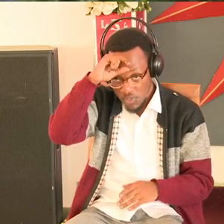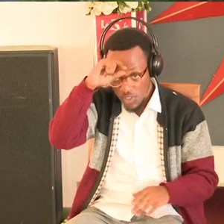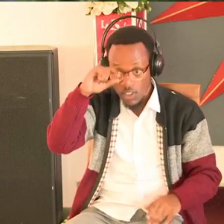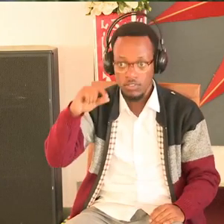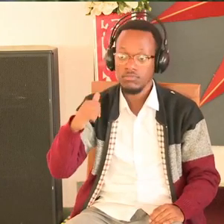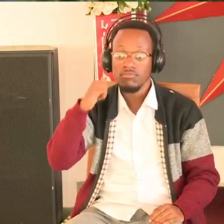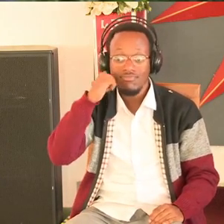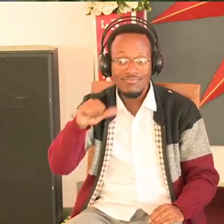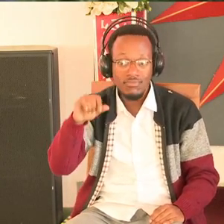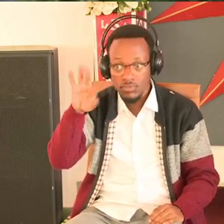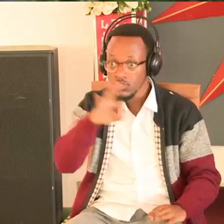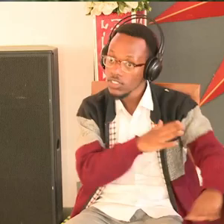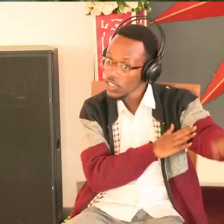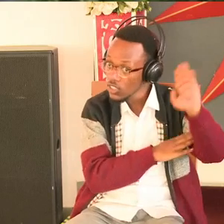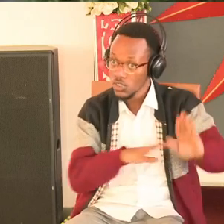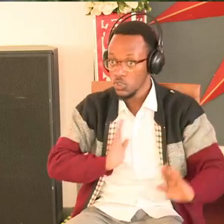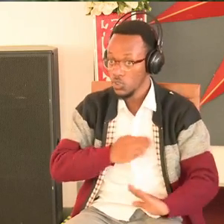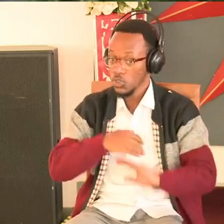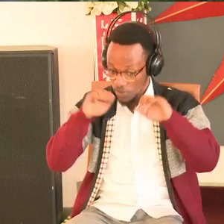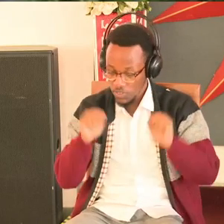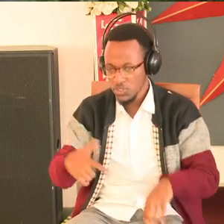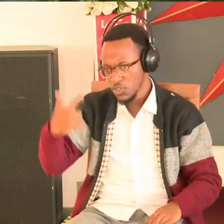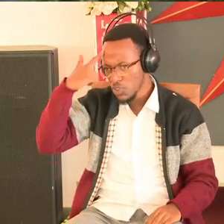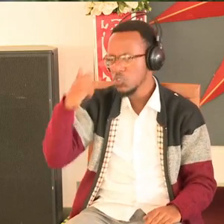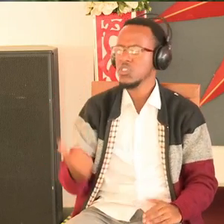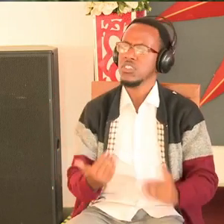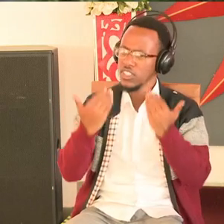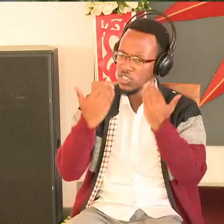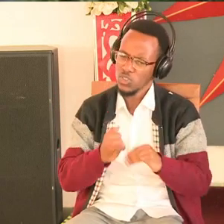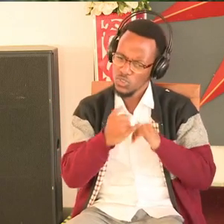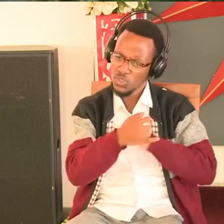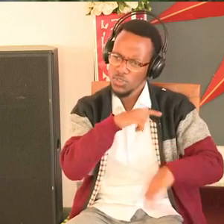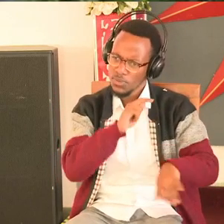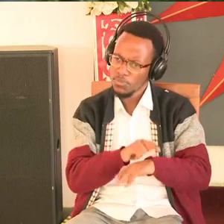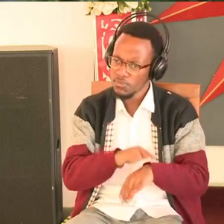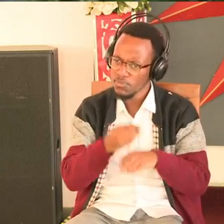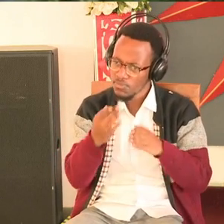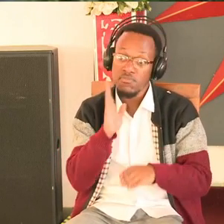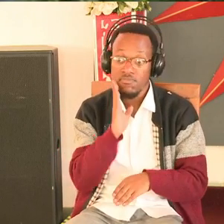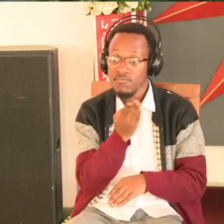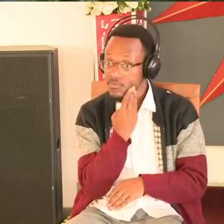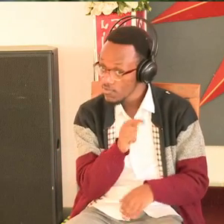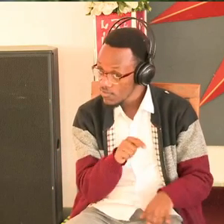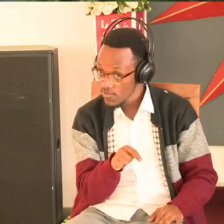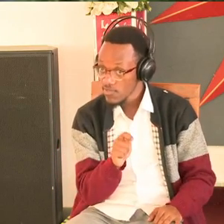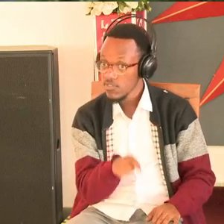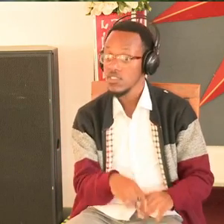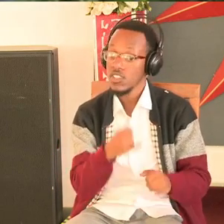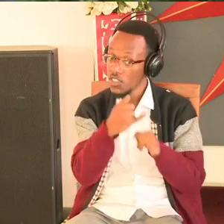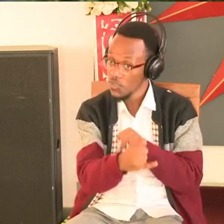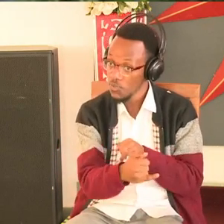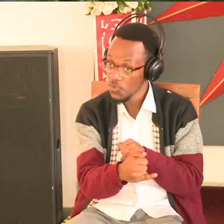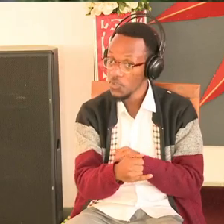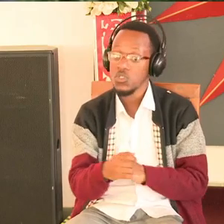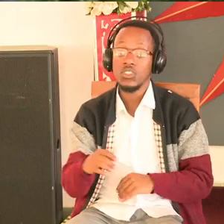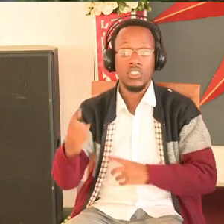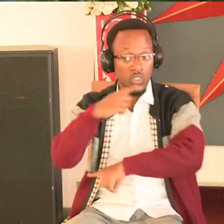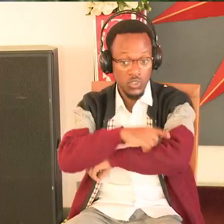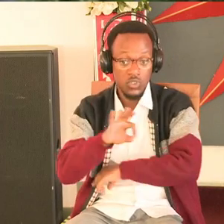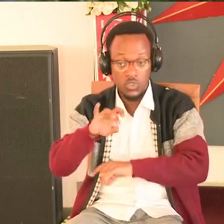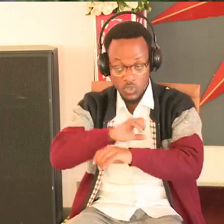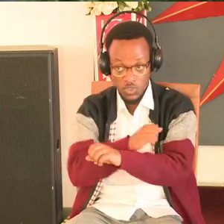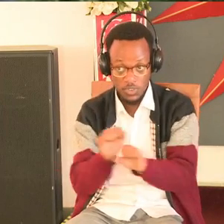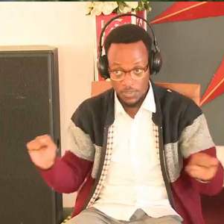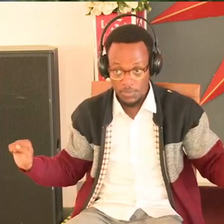kugira ngo natwe abahungu n'abakobwa b'Imana dushobore kumenya noneho yuko ku gihe cy'iherezo ry'ubuntu